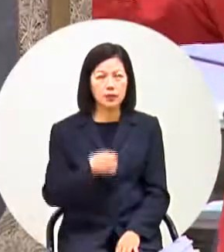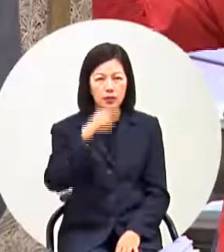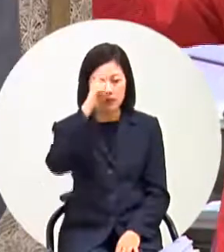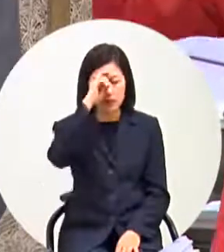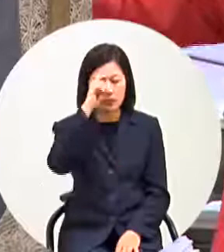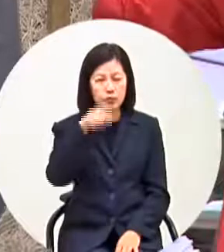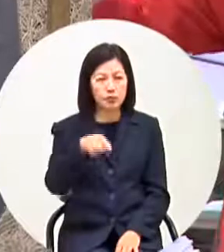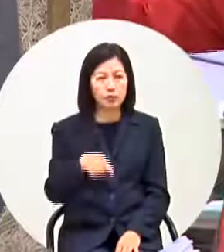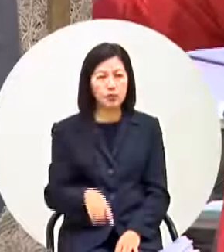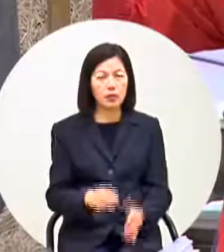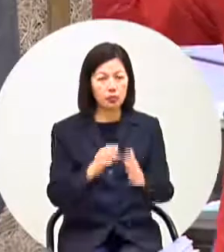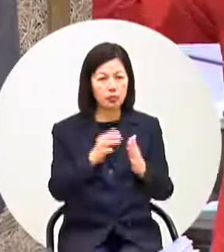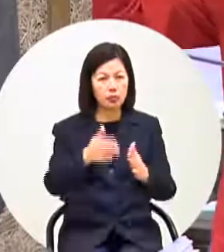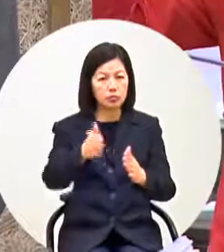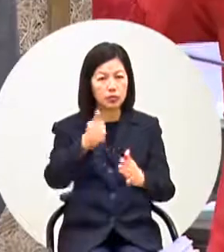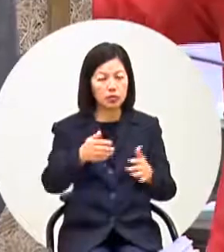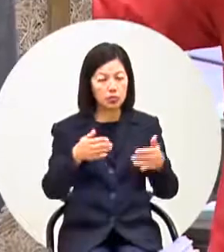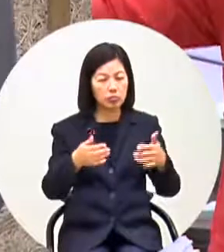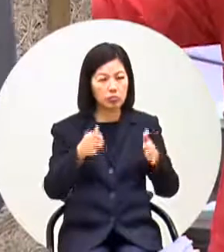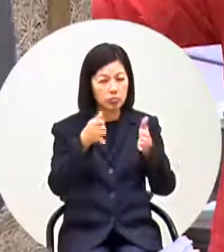村，绝对一定要好好的